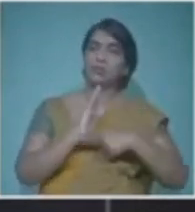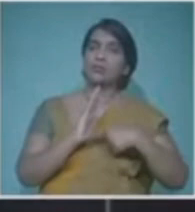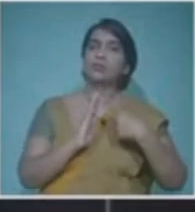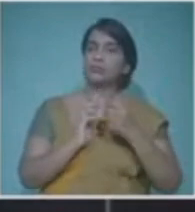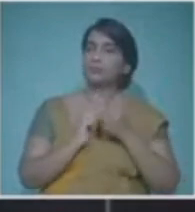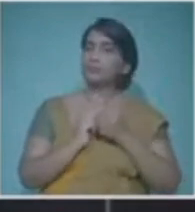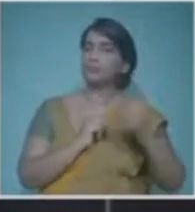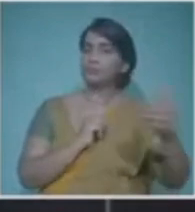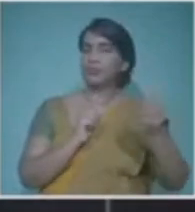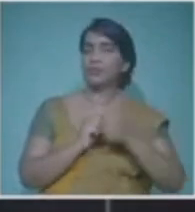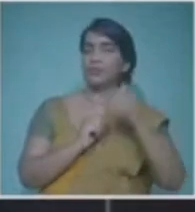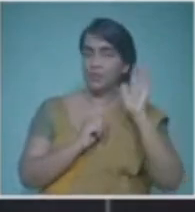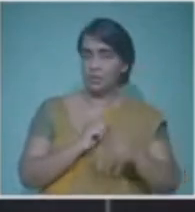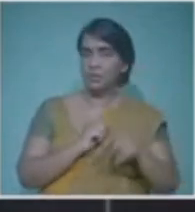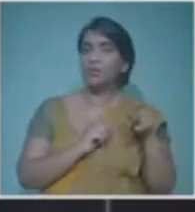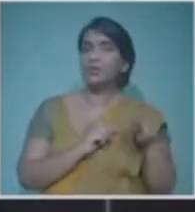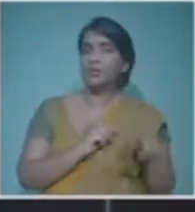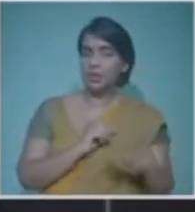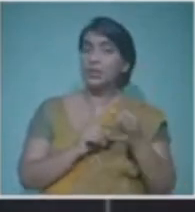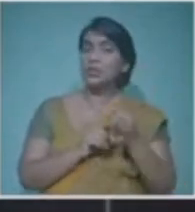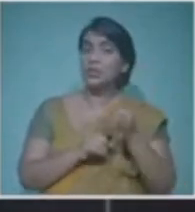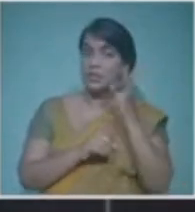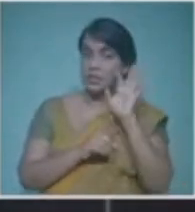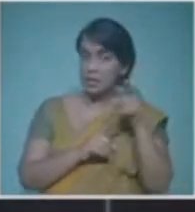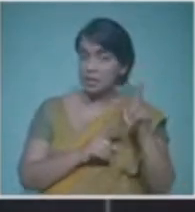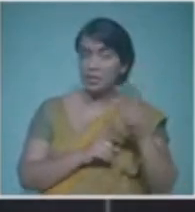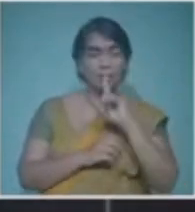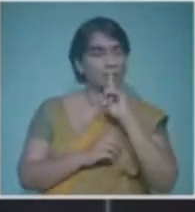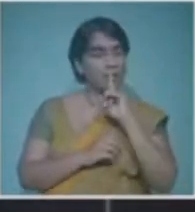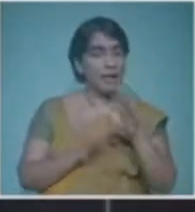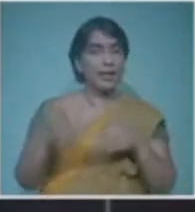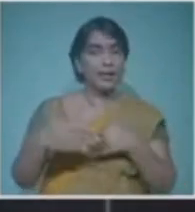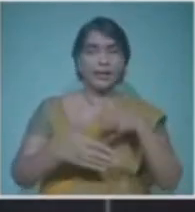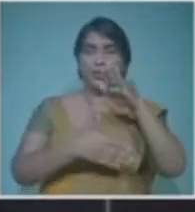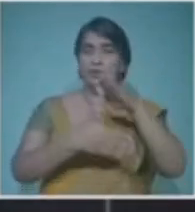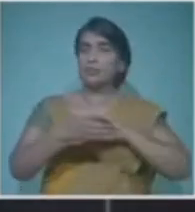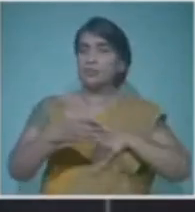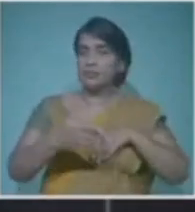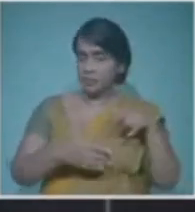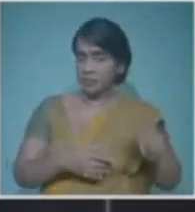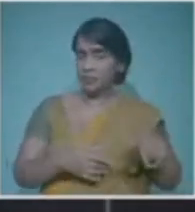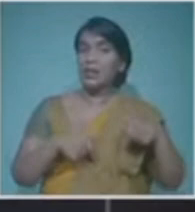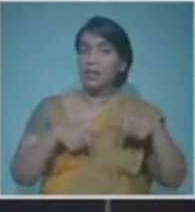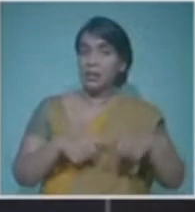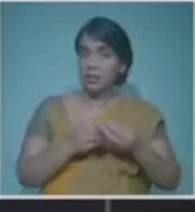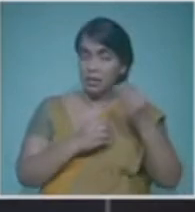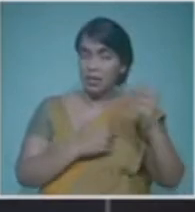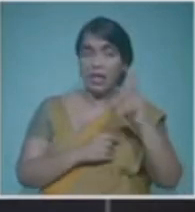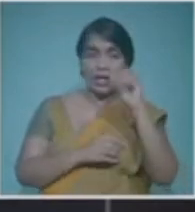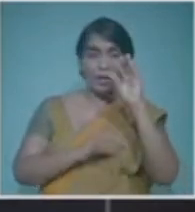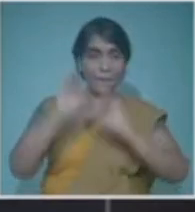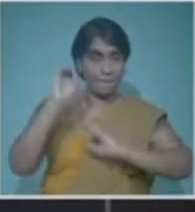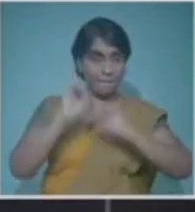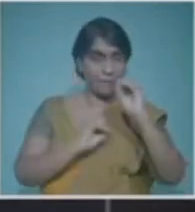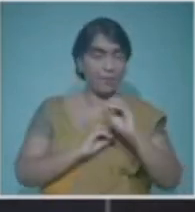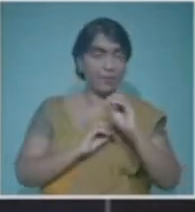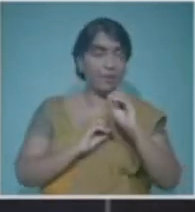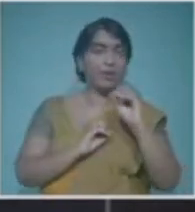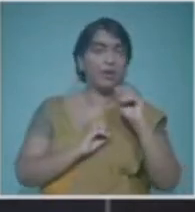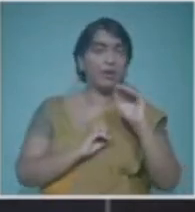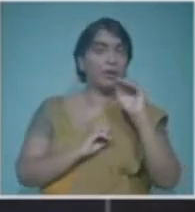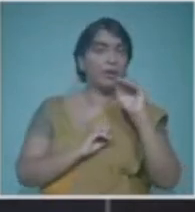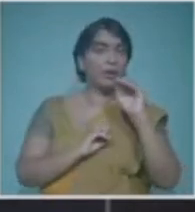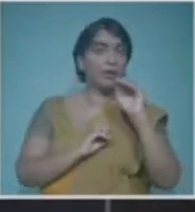කරන්න කටයුතු කරගෙන යනවා. ජනාධිපතිතුමා විසින් ඉදිරිපත් කරපු කැබිනට් පත්‍රිකාවක් මගින් මේ දැනට දෙන 111